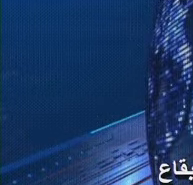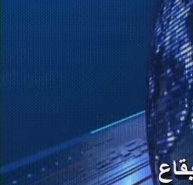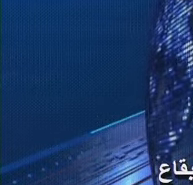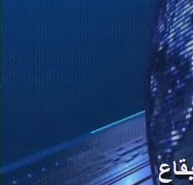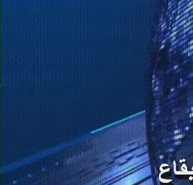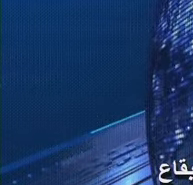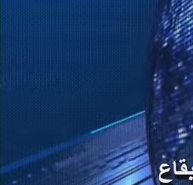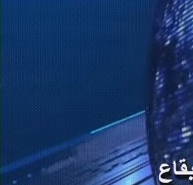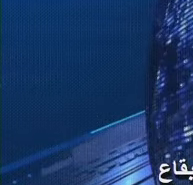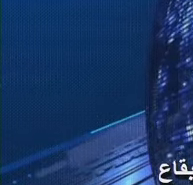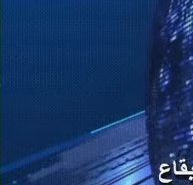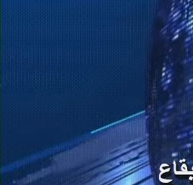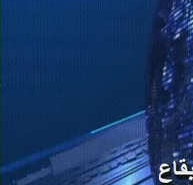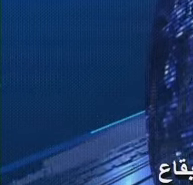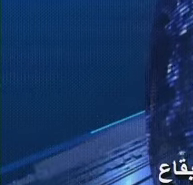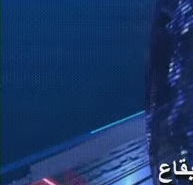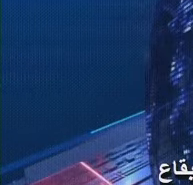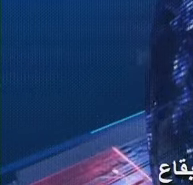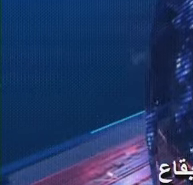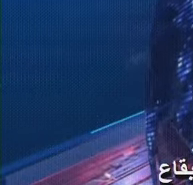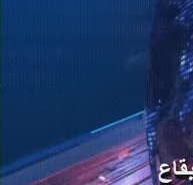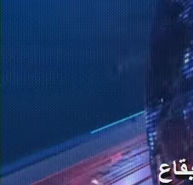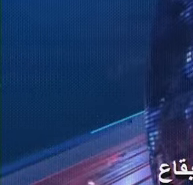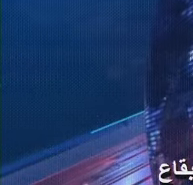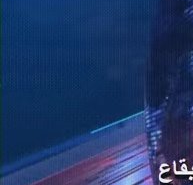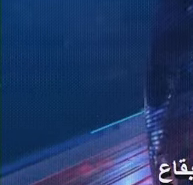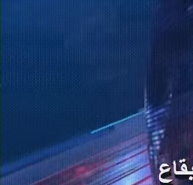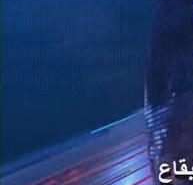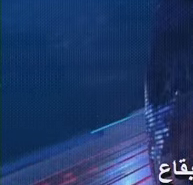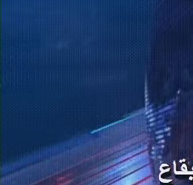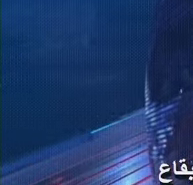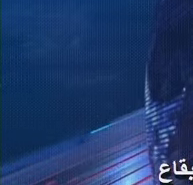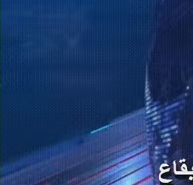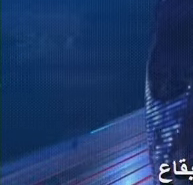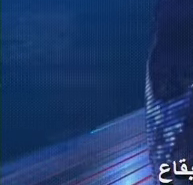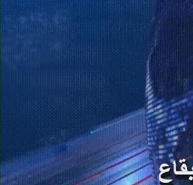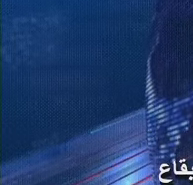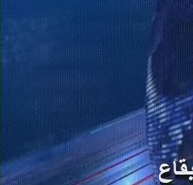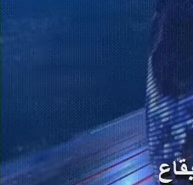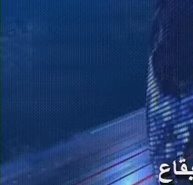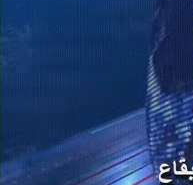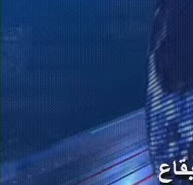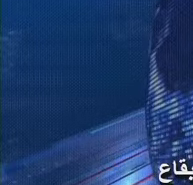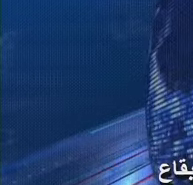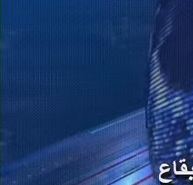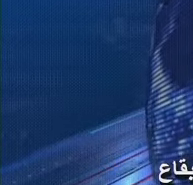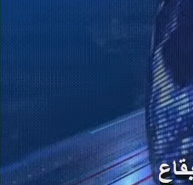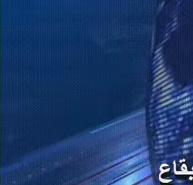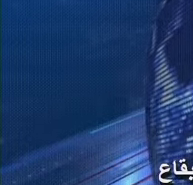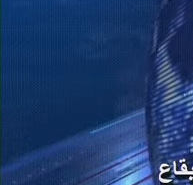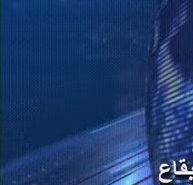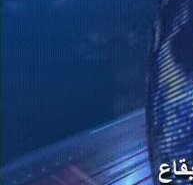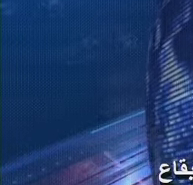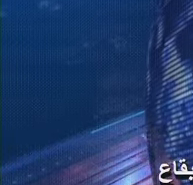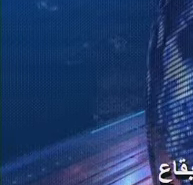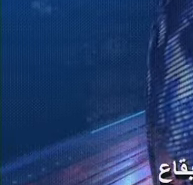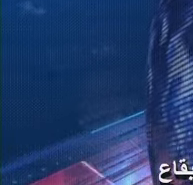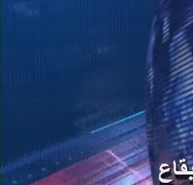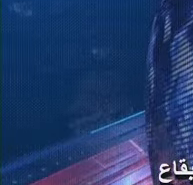منطقه بلده الحوش السيد علي عند الحدود اللبنانيه السوريه ومستهدف الغاره